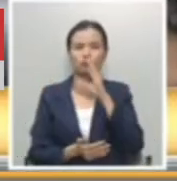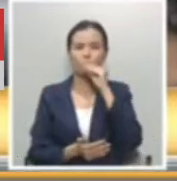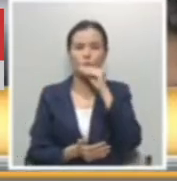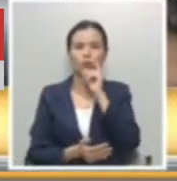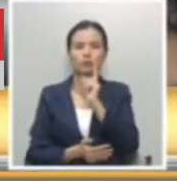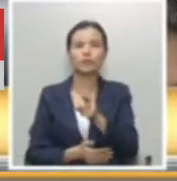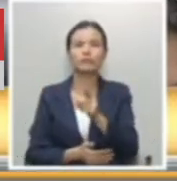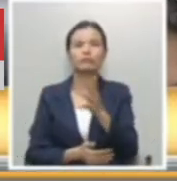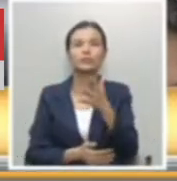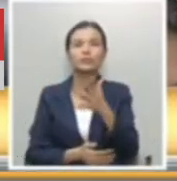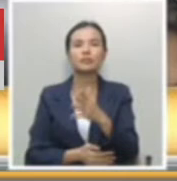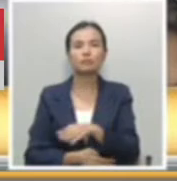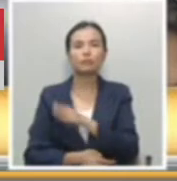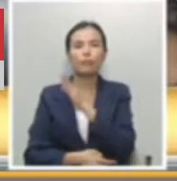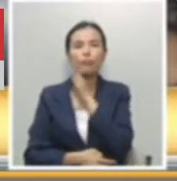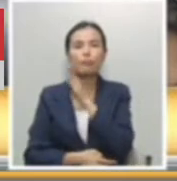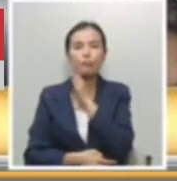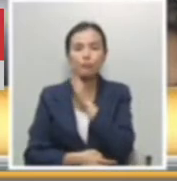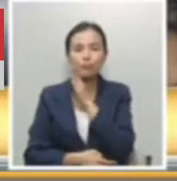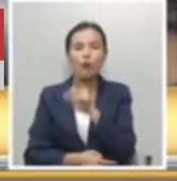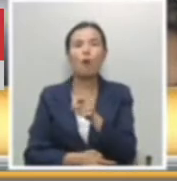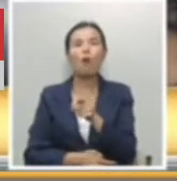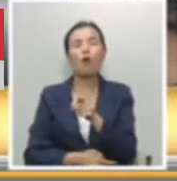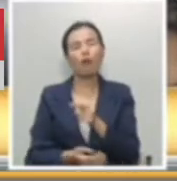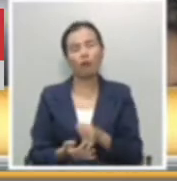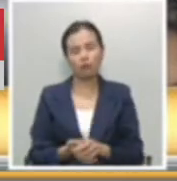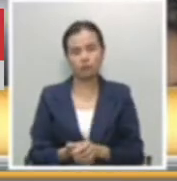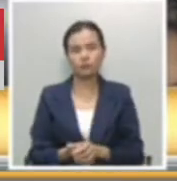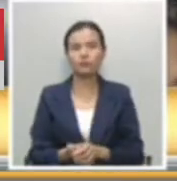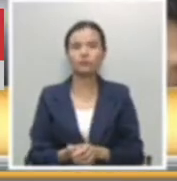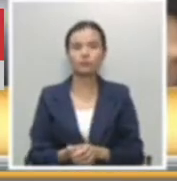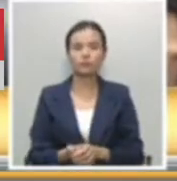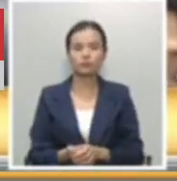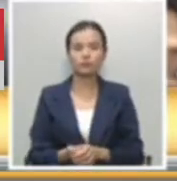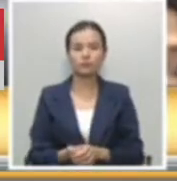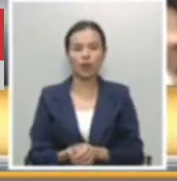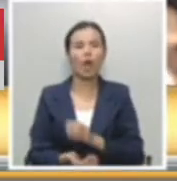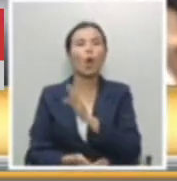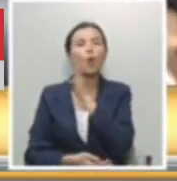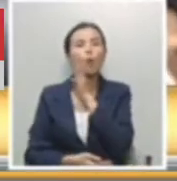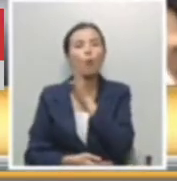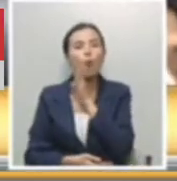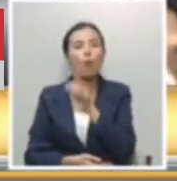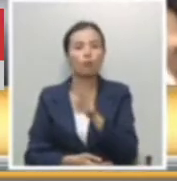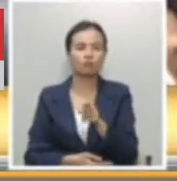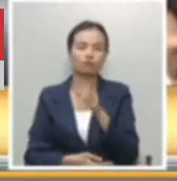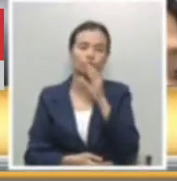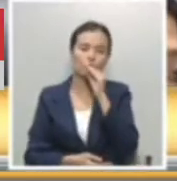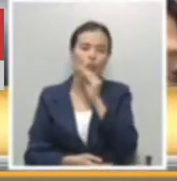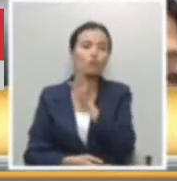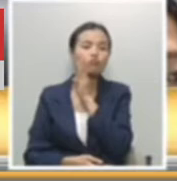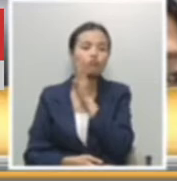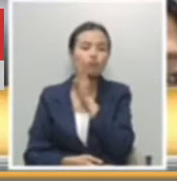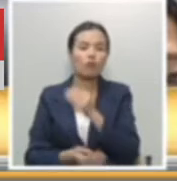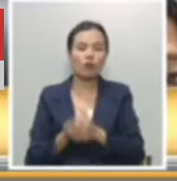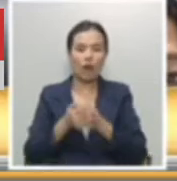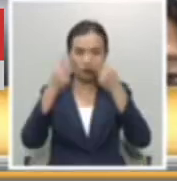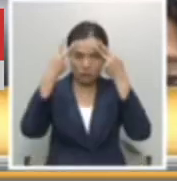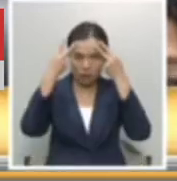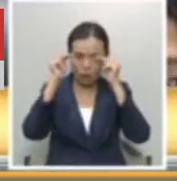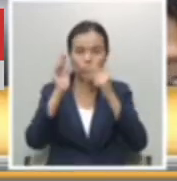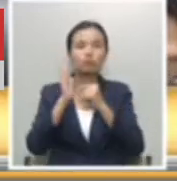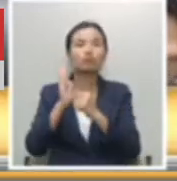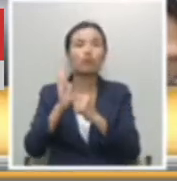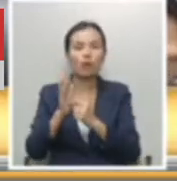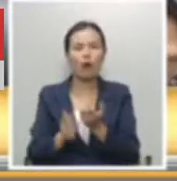ครับหลายคนเขาบอกเขาเรียกว่าโกหกนะครับท่านนายกเป็นต้นนะครับบอกว่